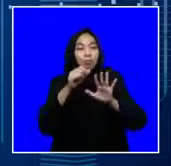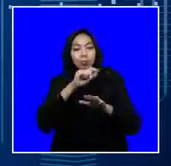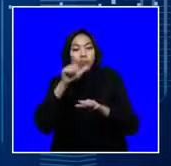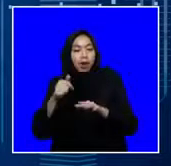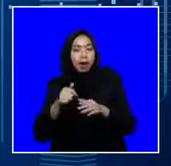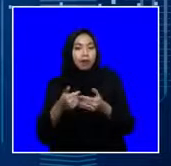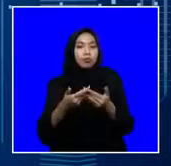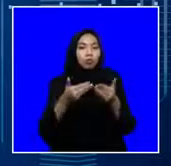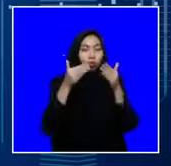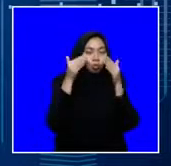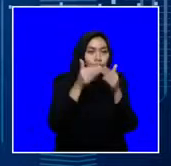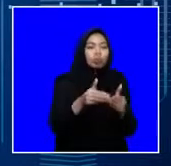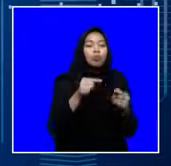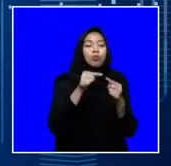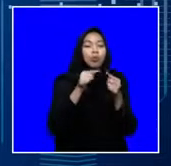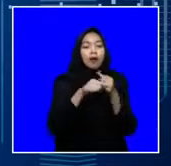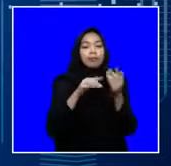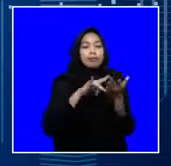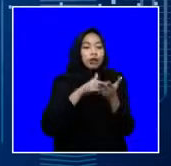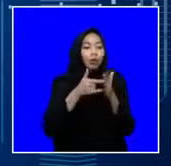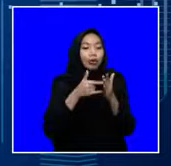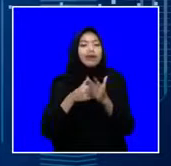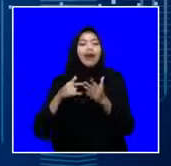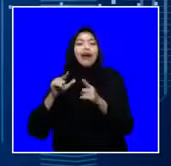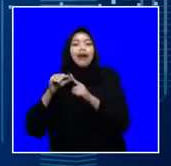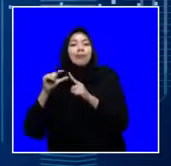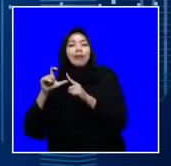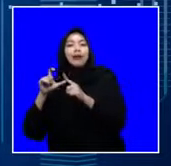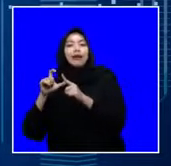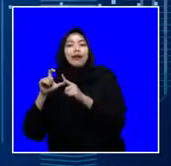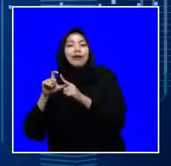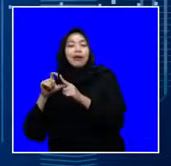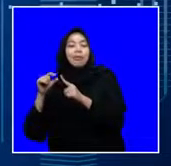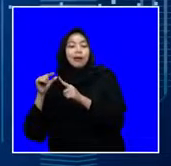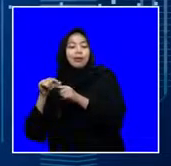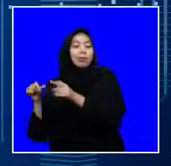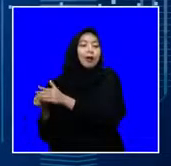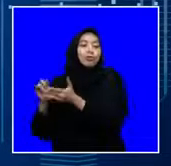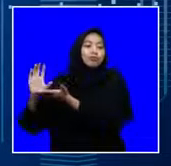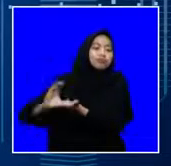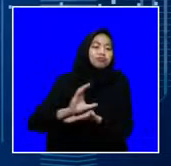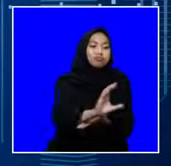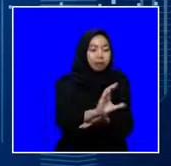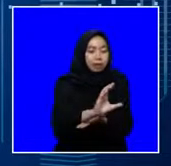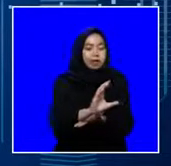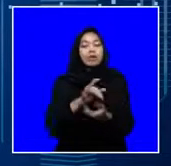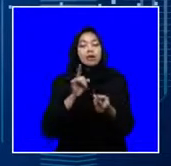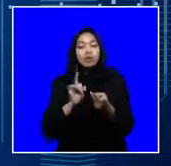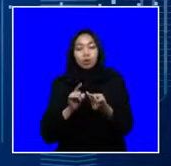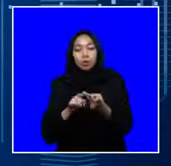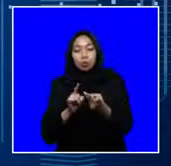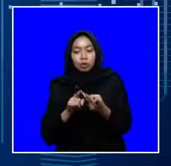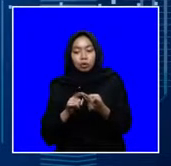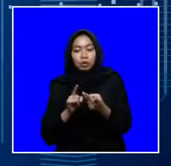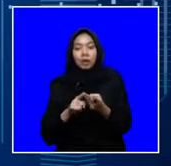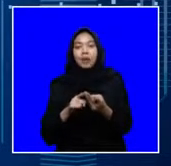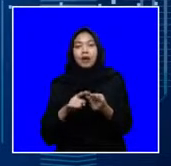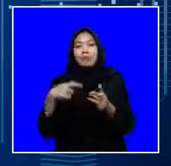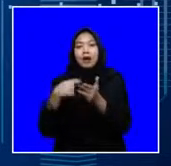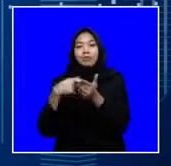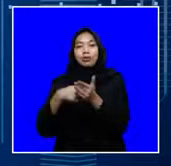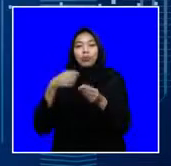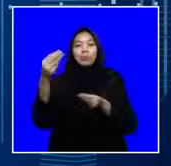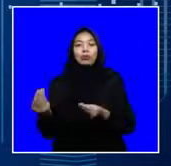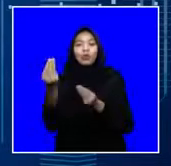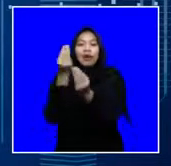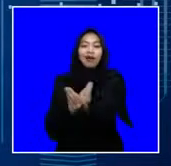teknologi atau apa yang bisa dibiayai oleh LPDP. Ketiga adalah mobilitas internasional mahasiswa, ini adalah foreign exchange. Untuk anak-anak